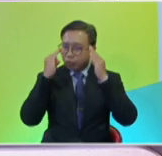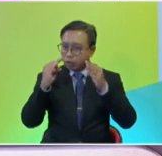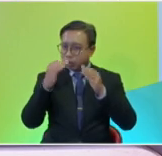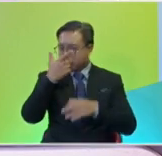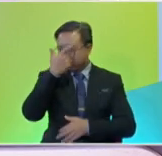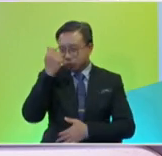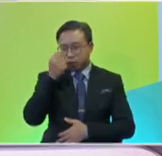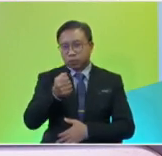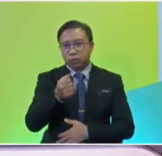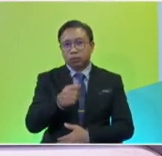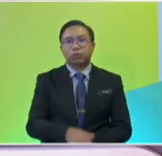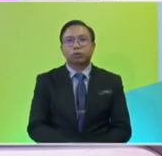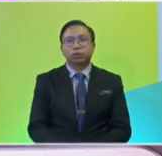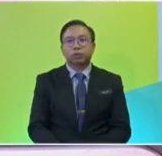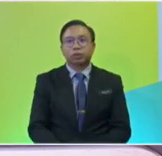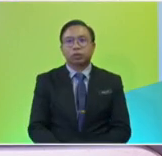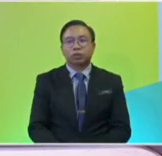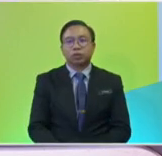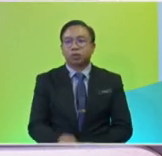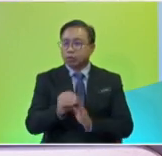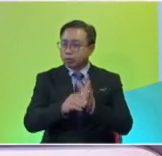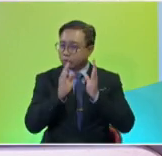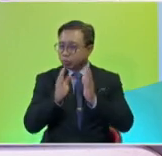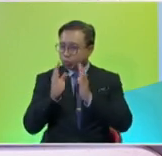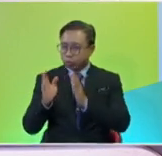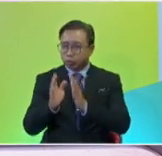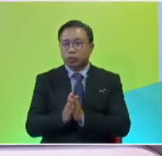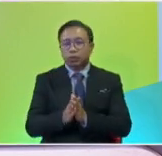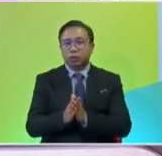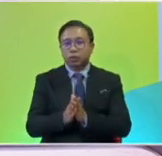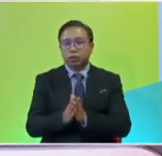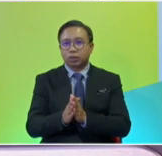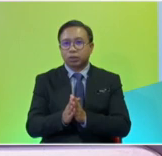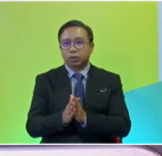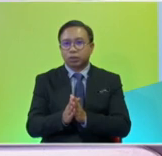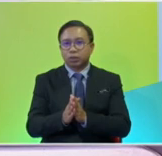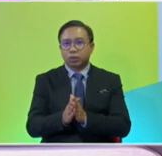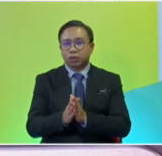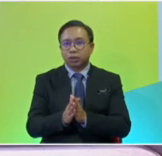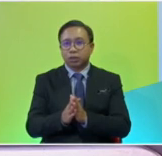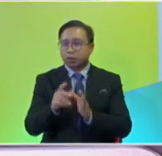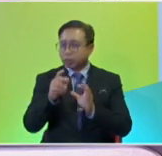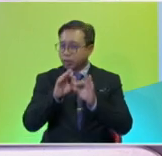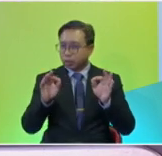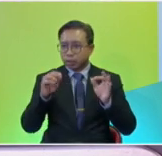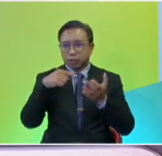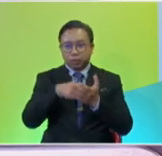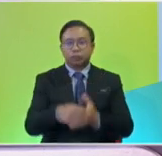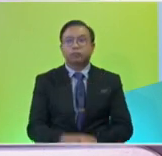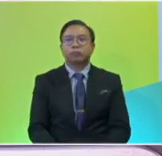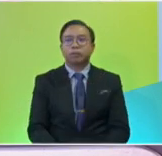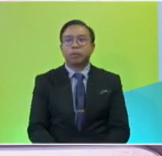kamu perlu kategorikan penciptanya pernyataan dan pernyataan ini